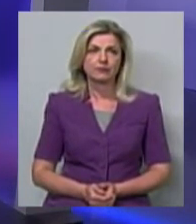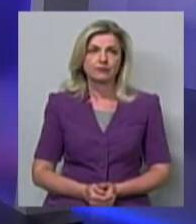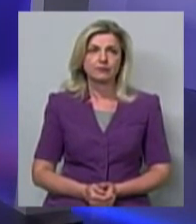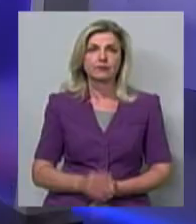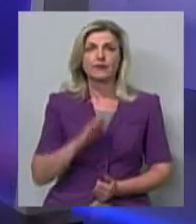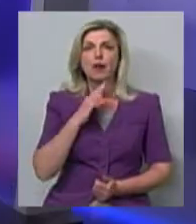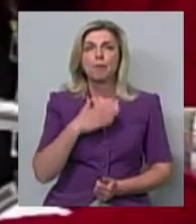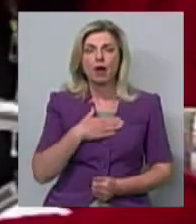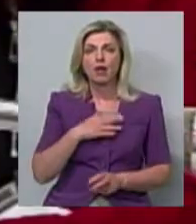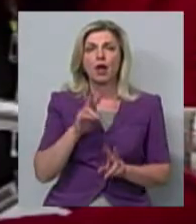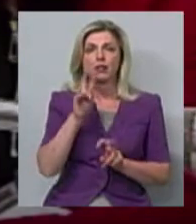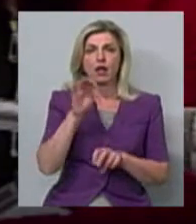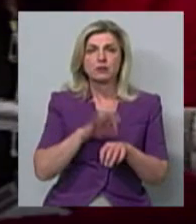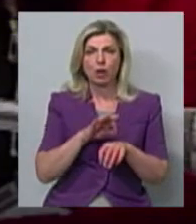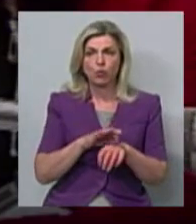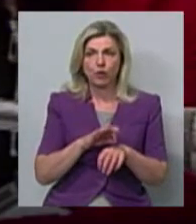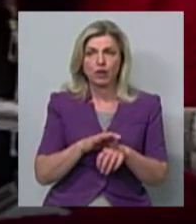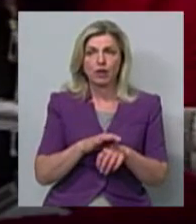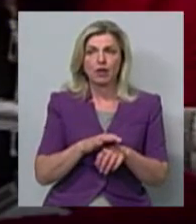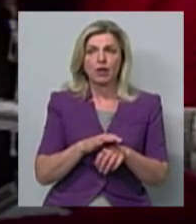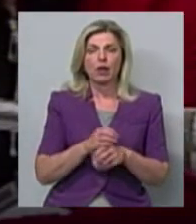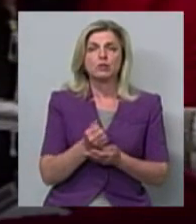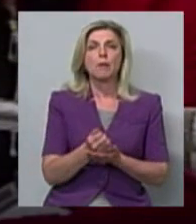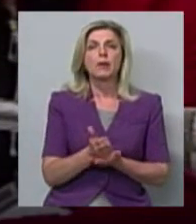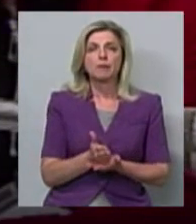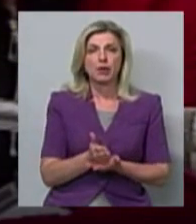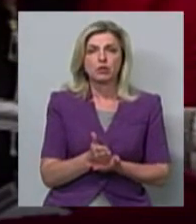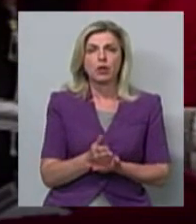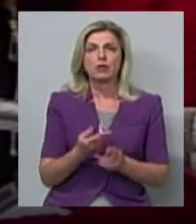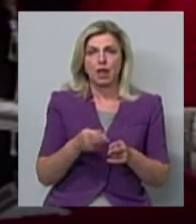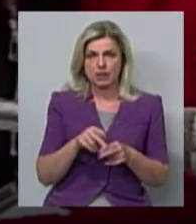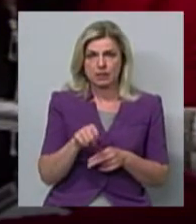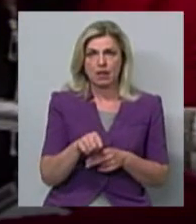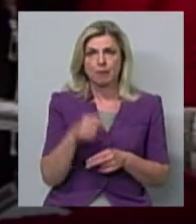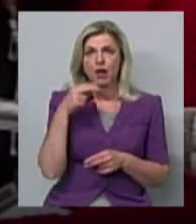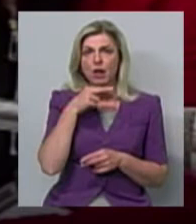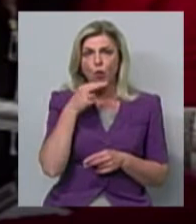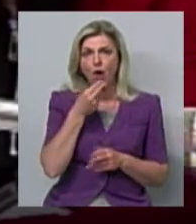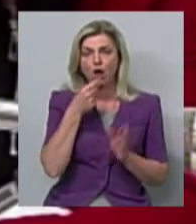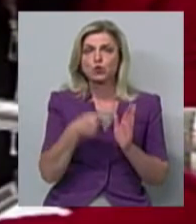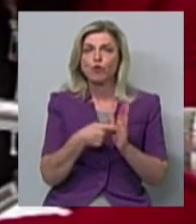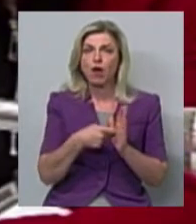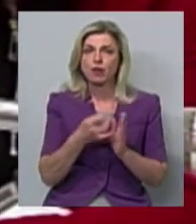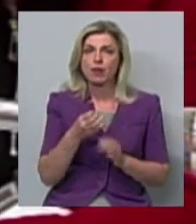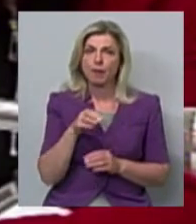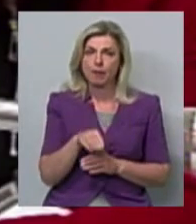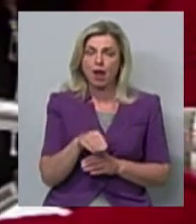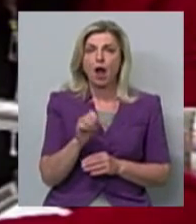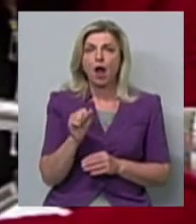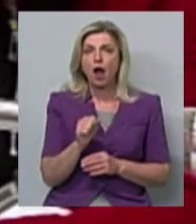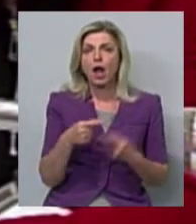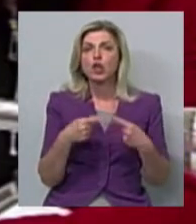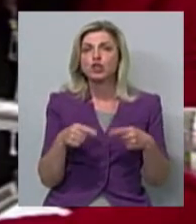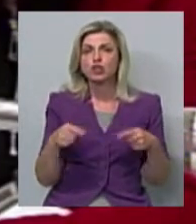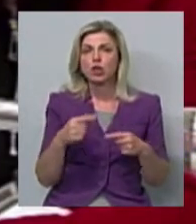Моя нозологія фенілкетонурія, вона забезпечена цим лікувальним харчуванням, але інші